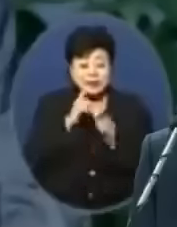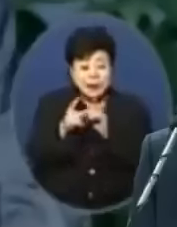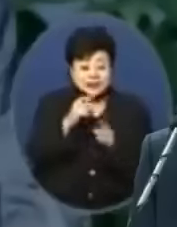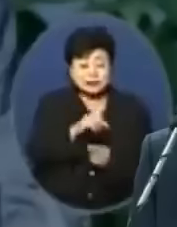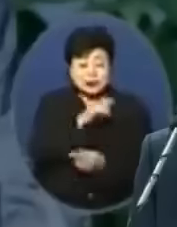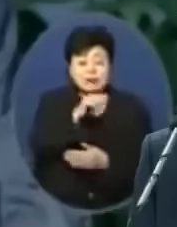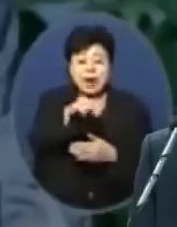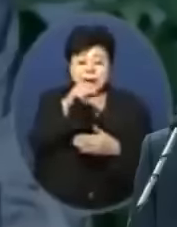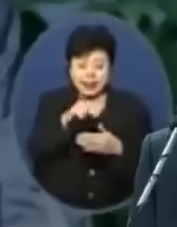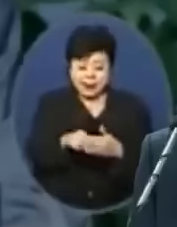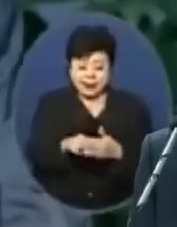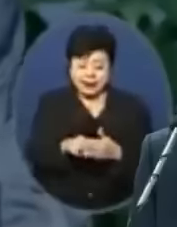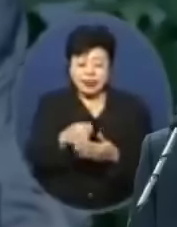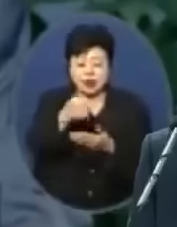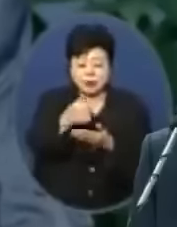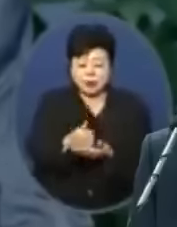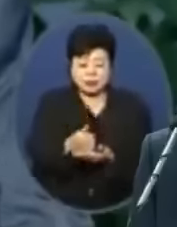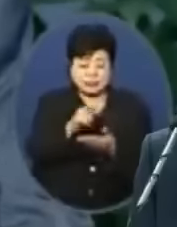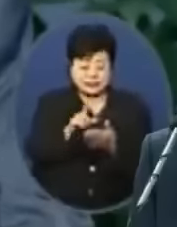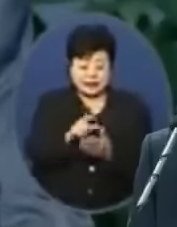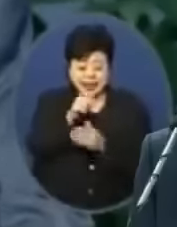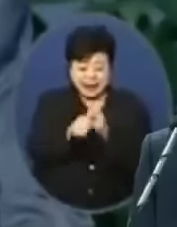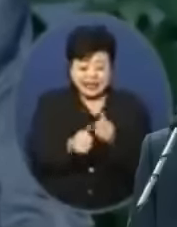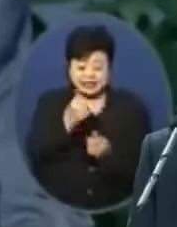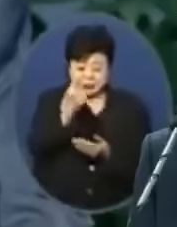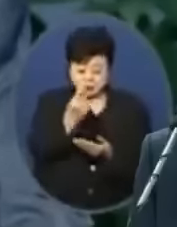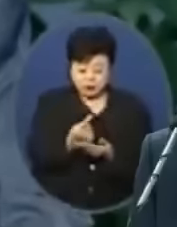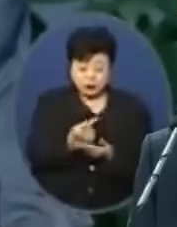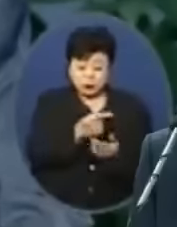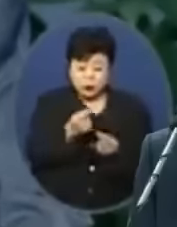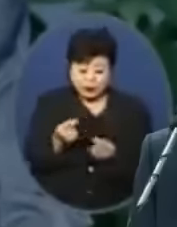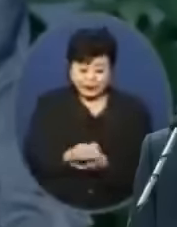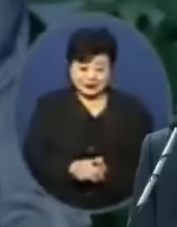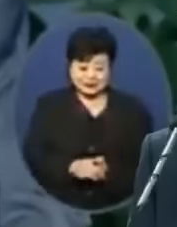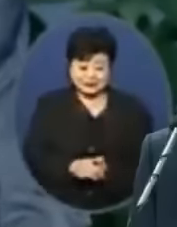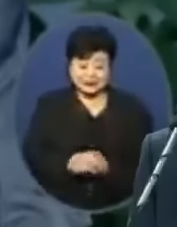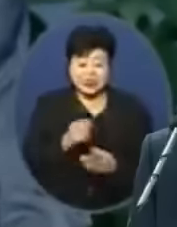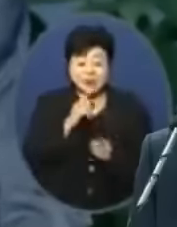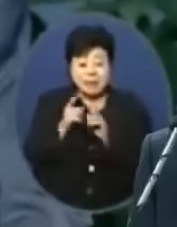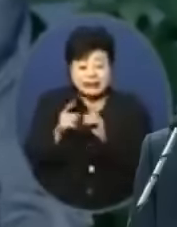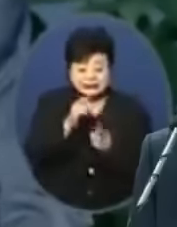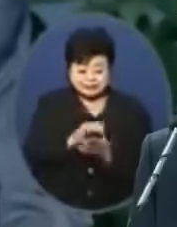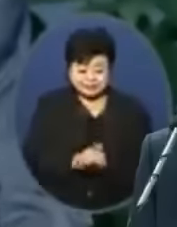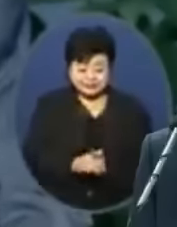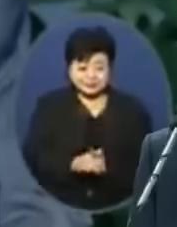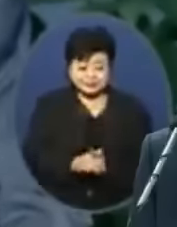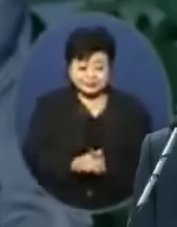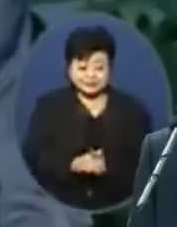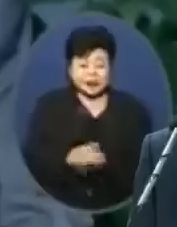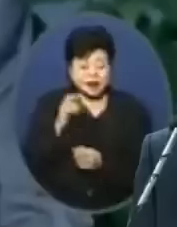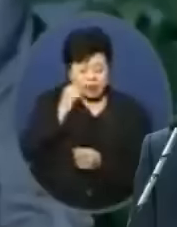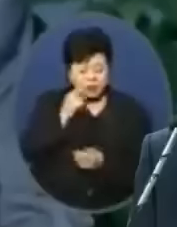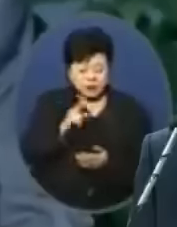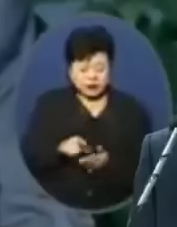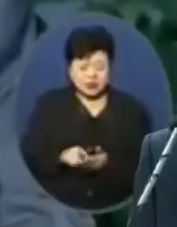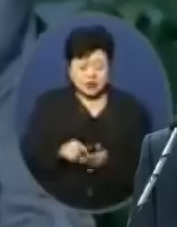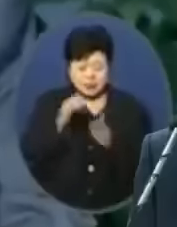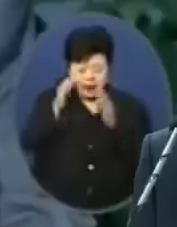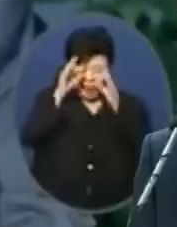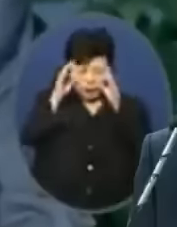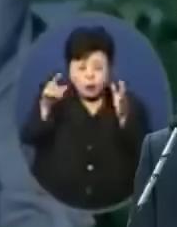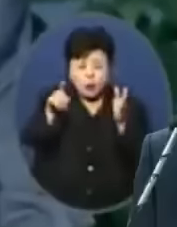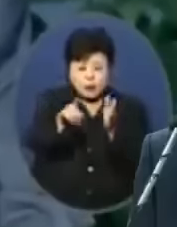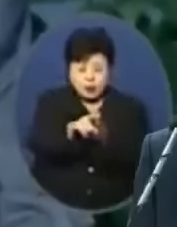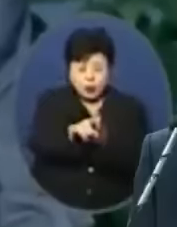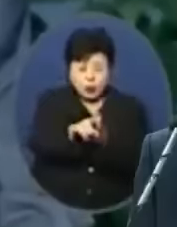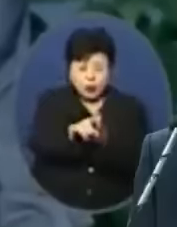말씀을 우리 마음속에 모시면 하나님을 모신 것입니다. 그리고 그 말씀을 우리가 어려울 때 바라보고